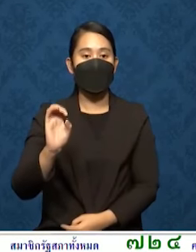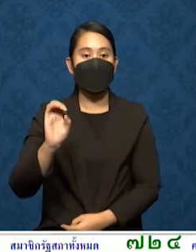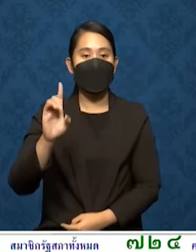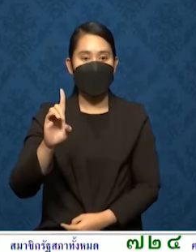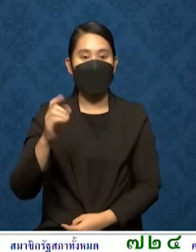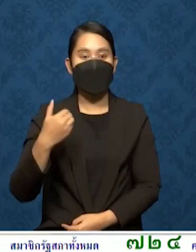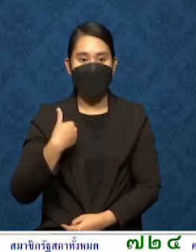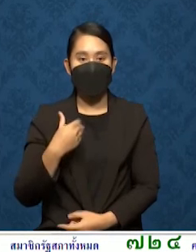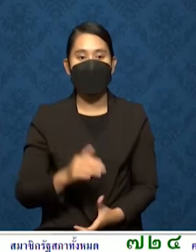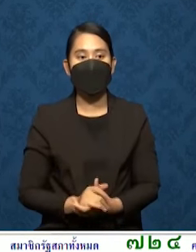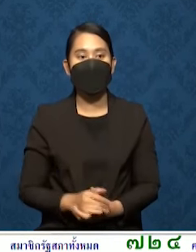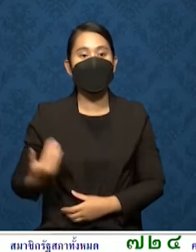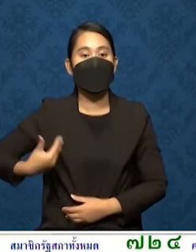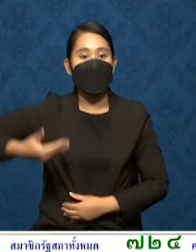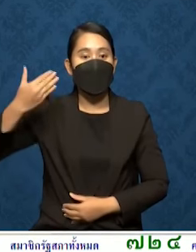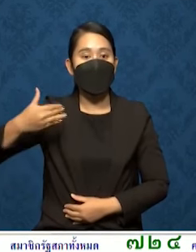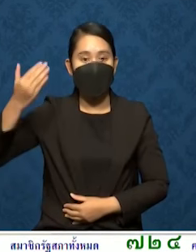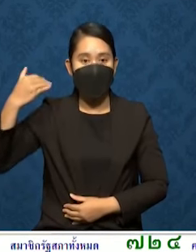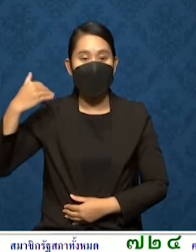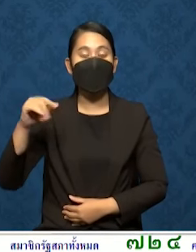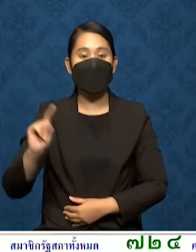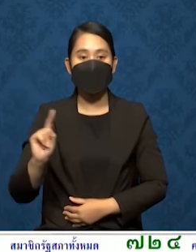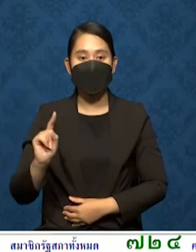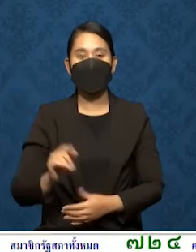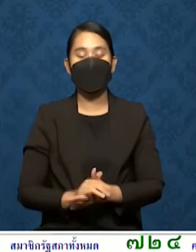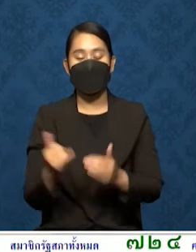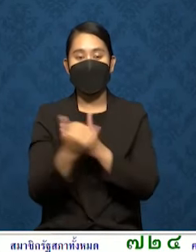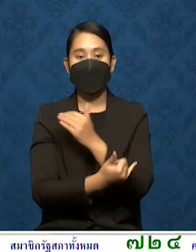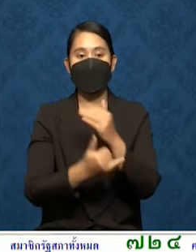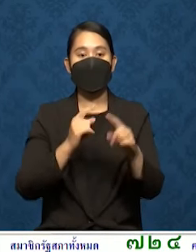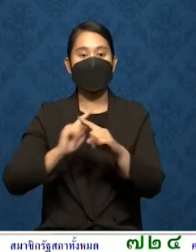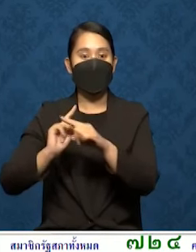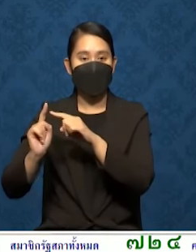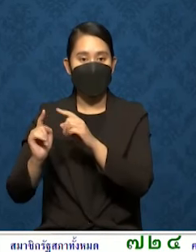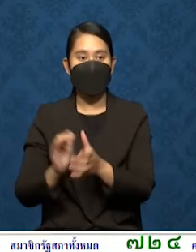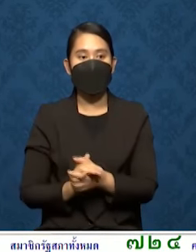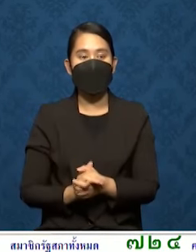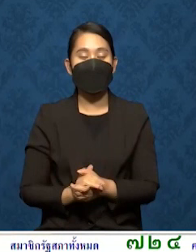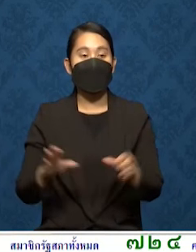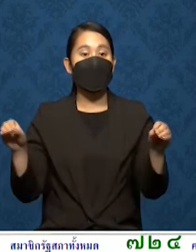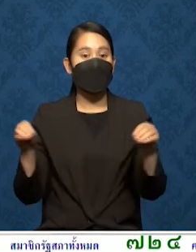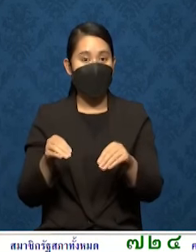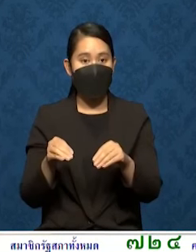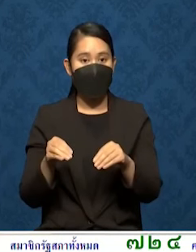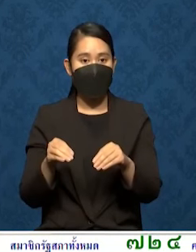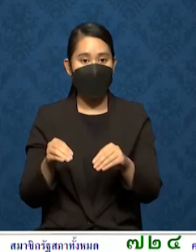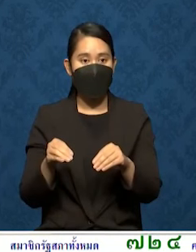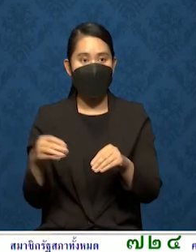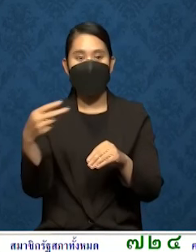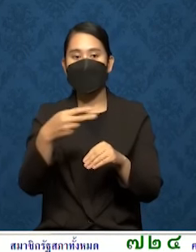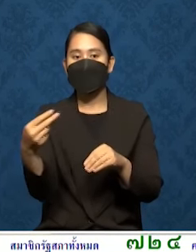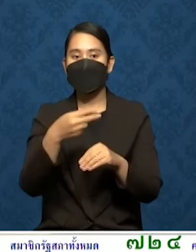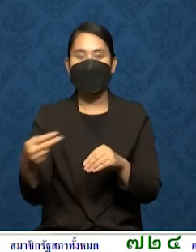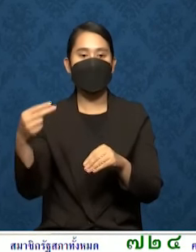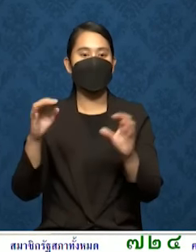ยที่ผ่านมาเนี่ยประเทศต่างๆเนี่ยในคาบสมุทรมาลายูเนี่ยไม่มีตัวอักษรของตัว